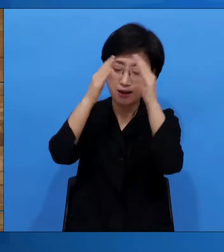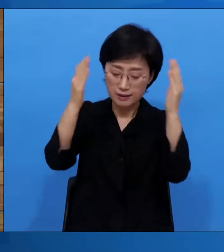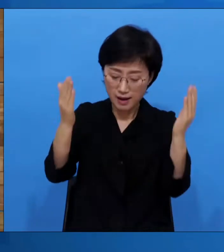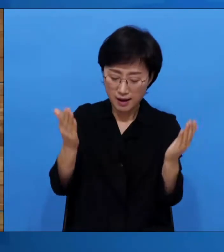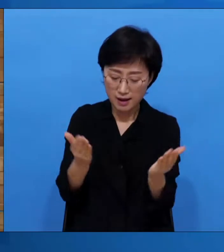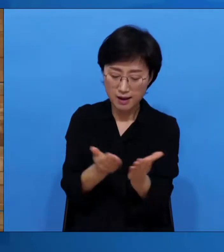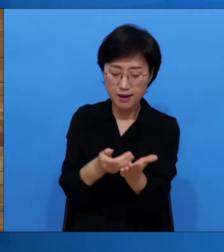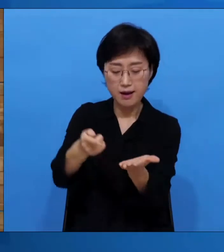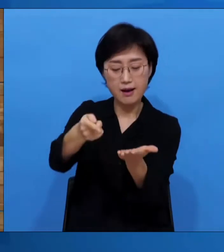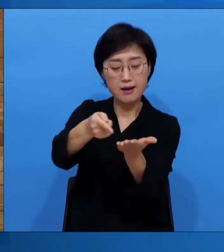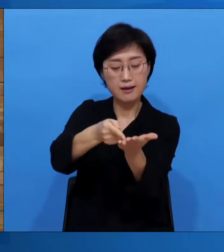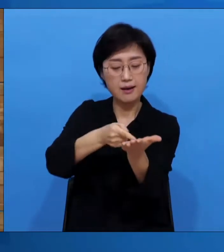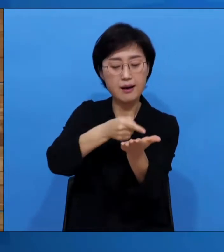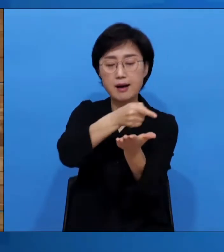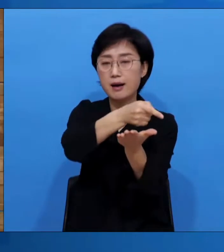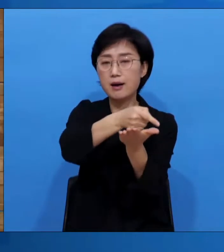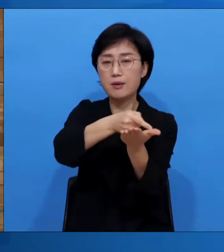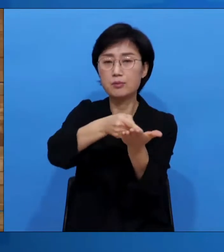은혜 다